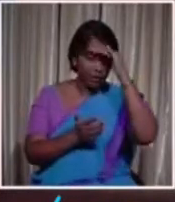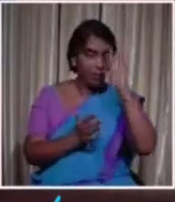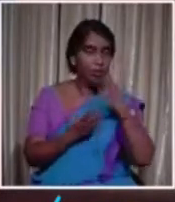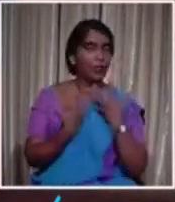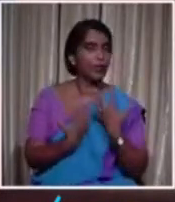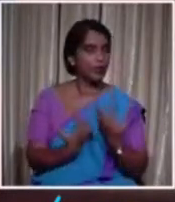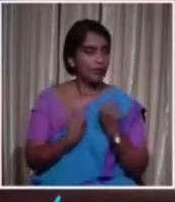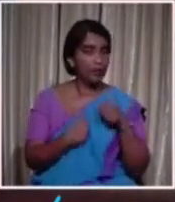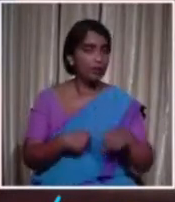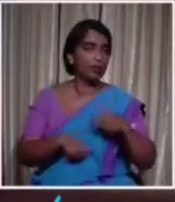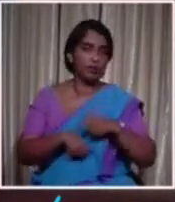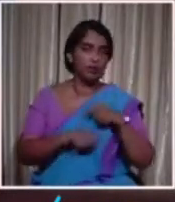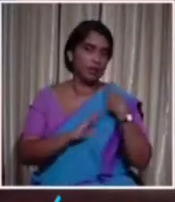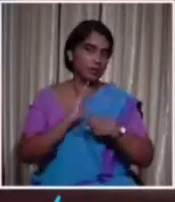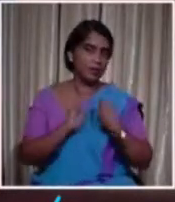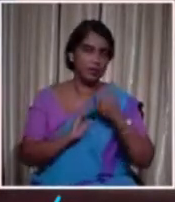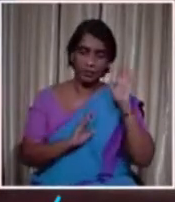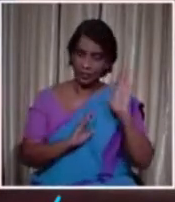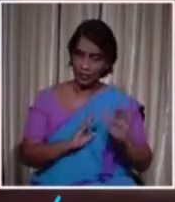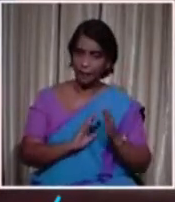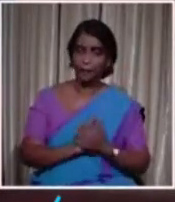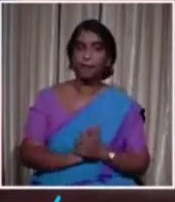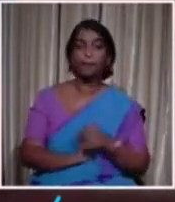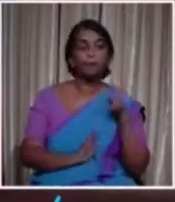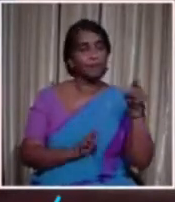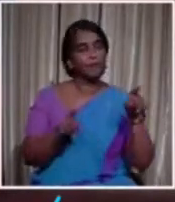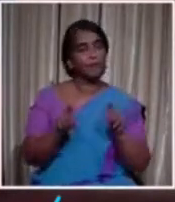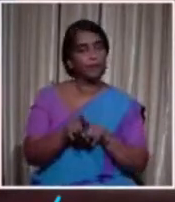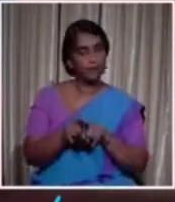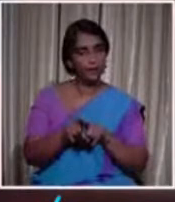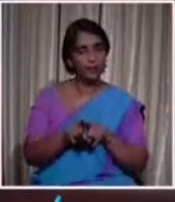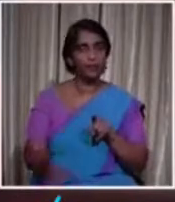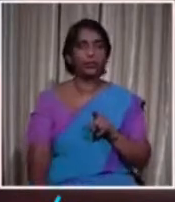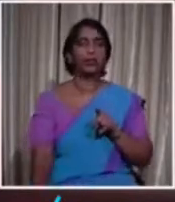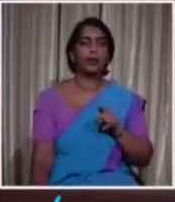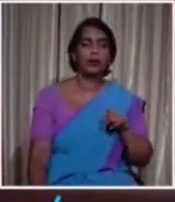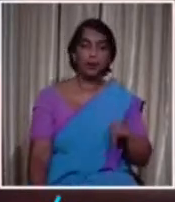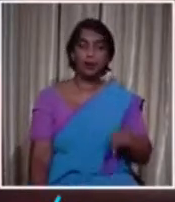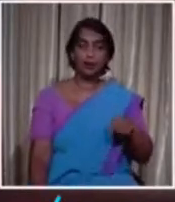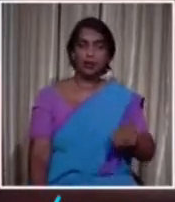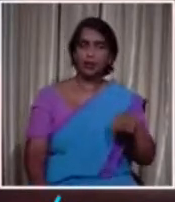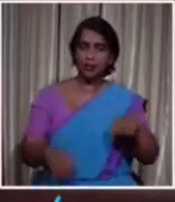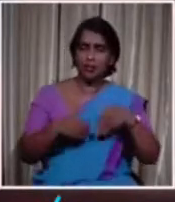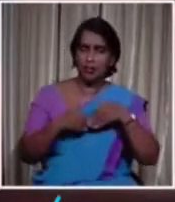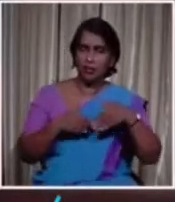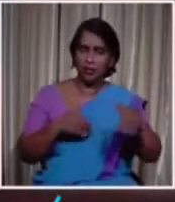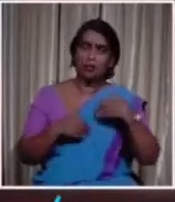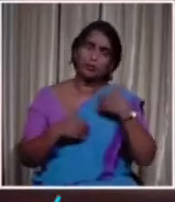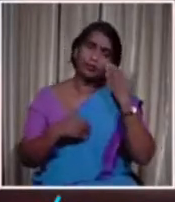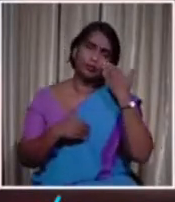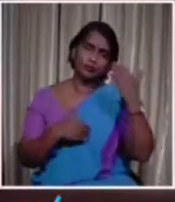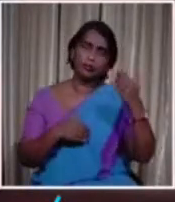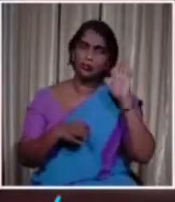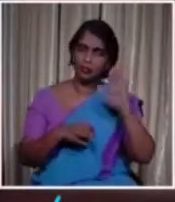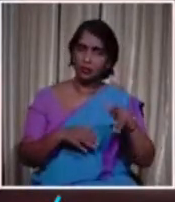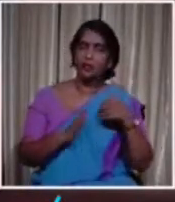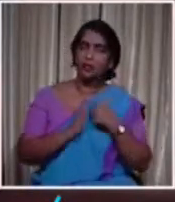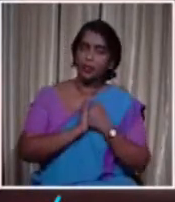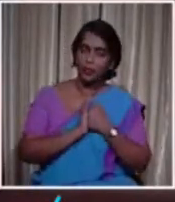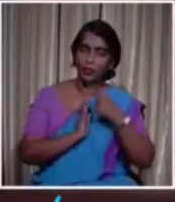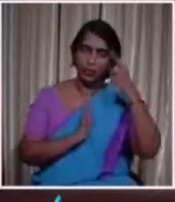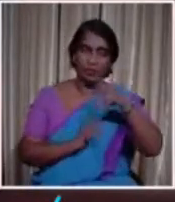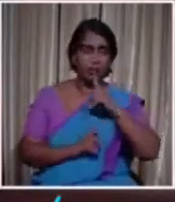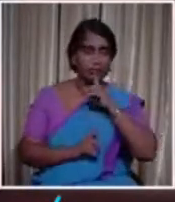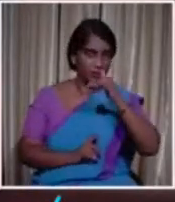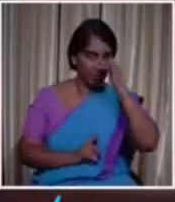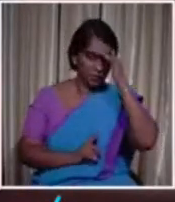नायकत्वश्यता मे मोहते रटे तीनसा अभी मे मेतन इंदगे बल्लट मट पेन कारण तमे गर नियोजकता नायक